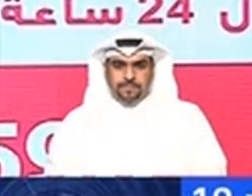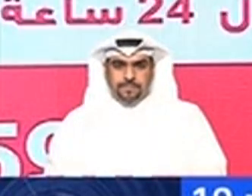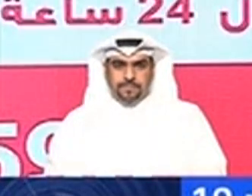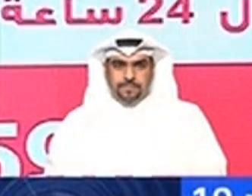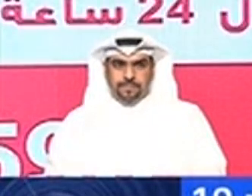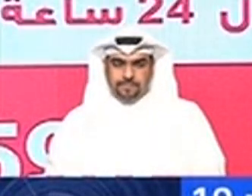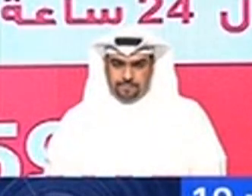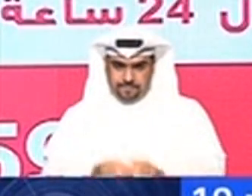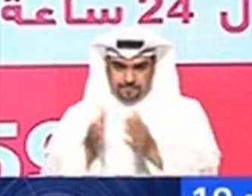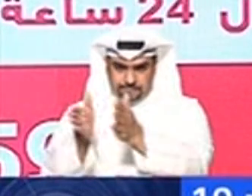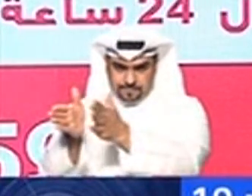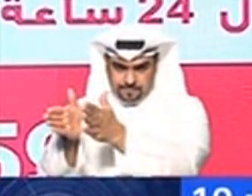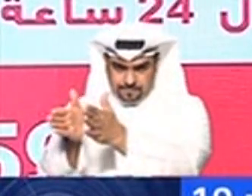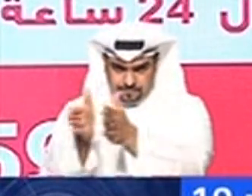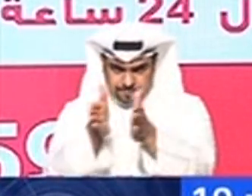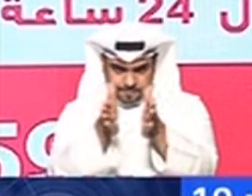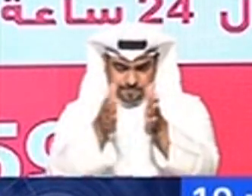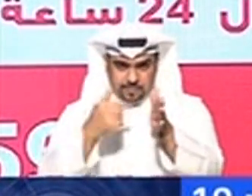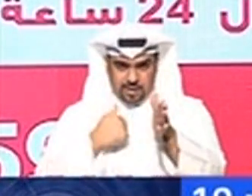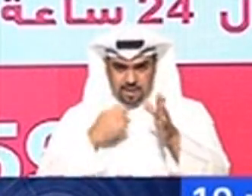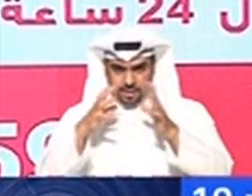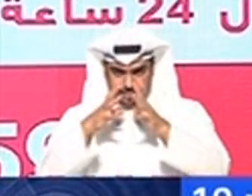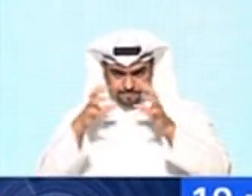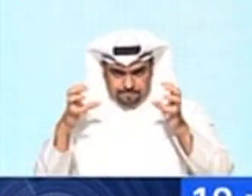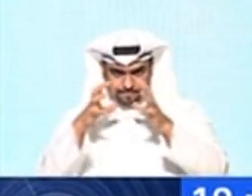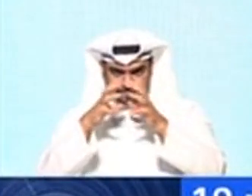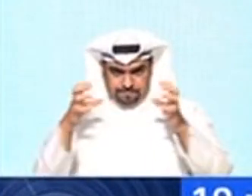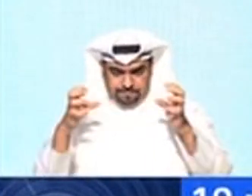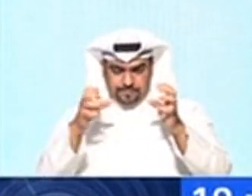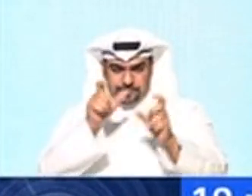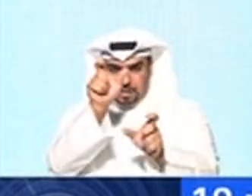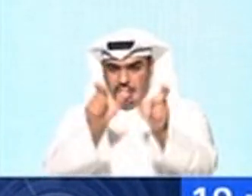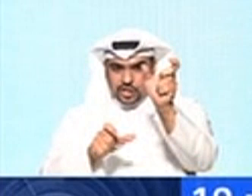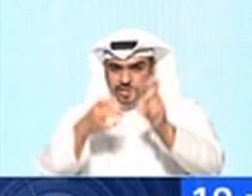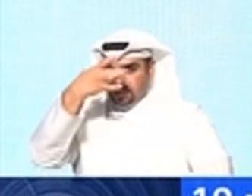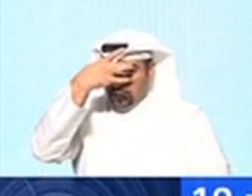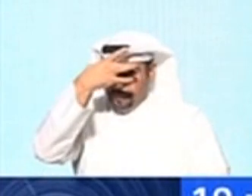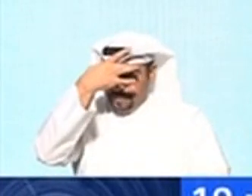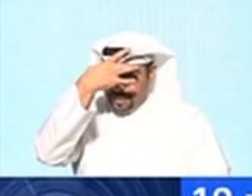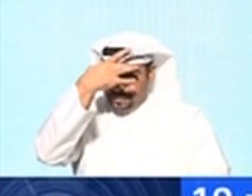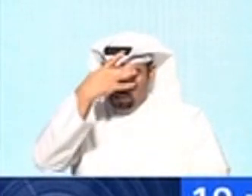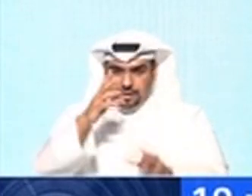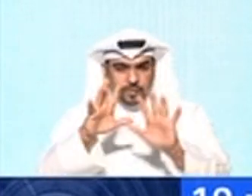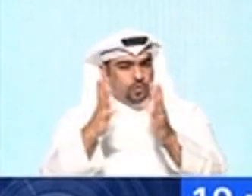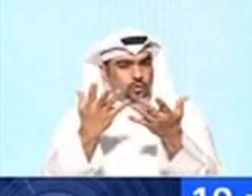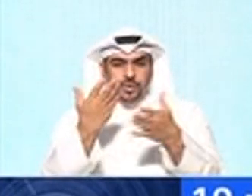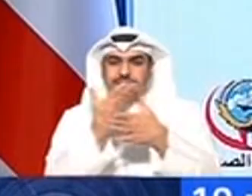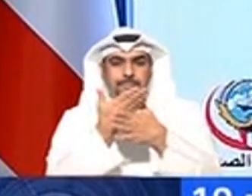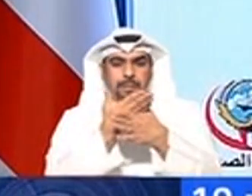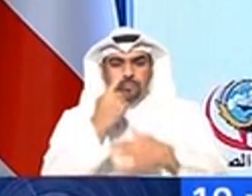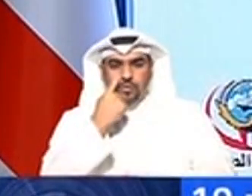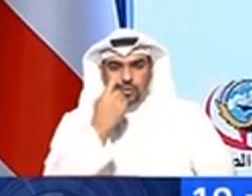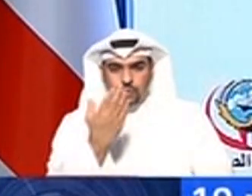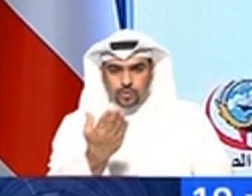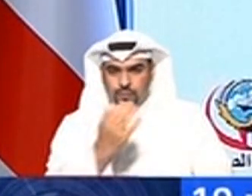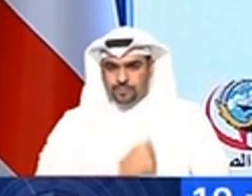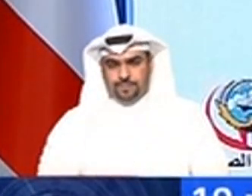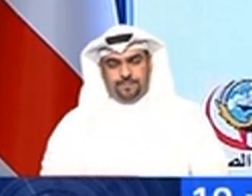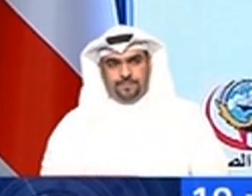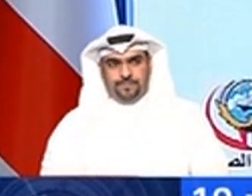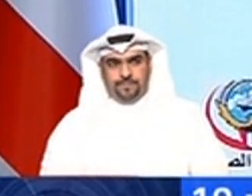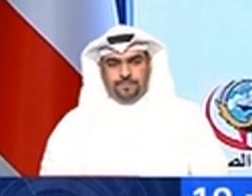الحديث بشيء من التفصيل حول الإصابات كما يلي. بداية، لم